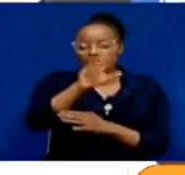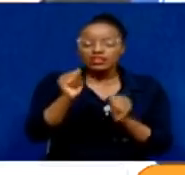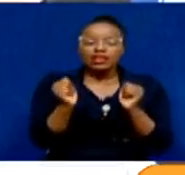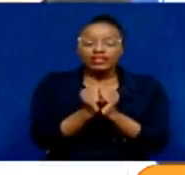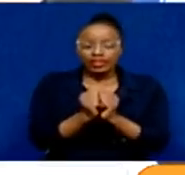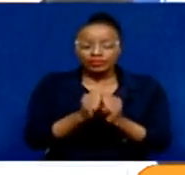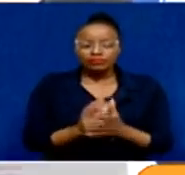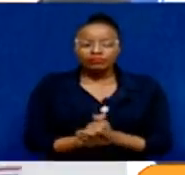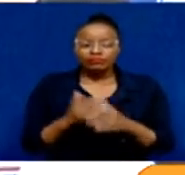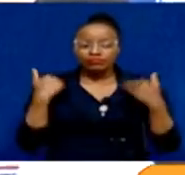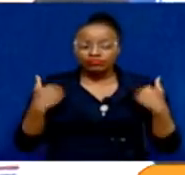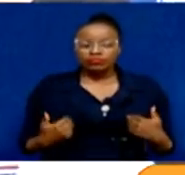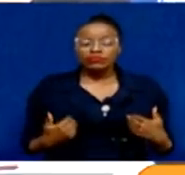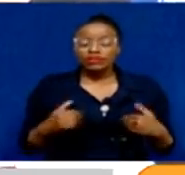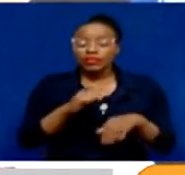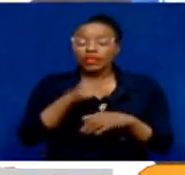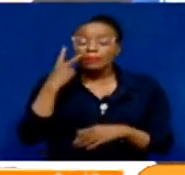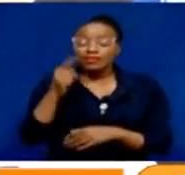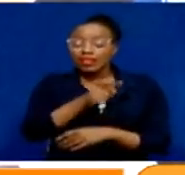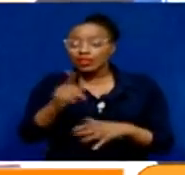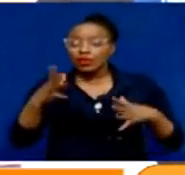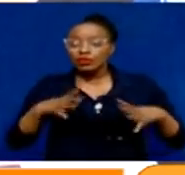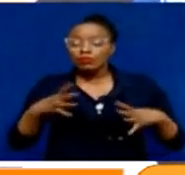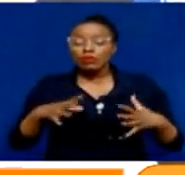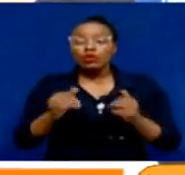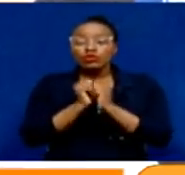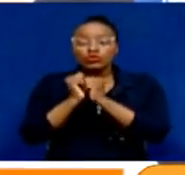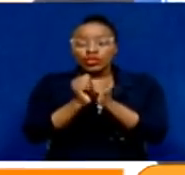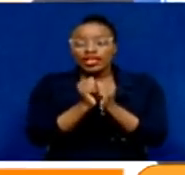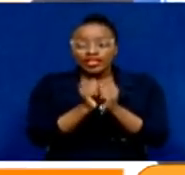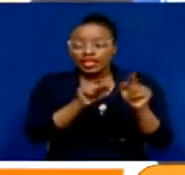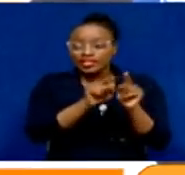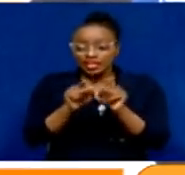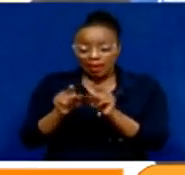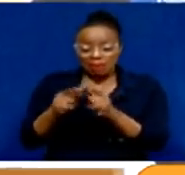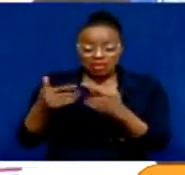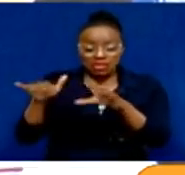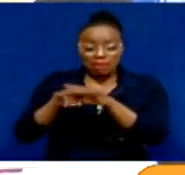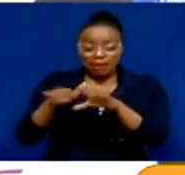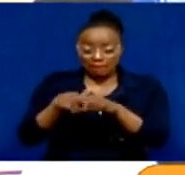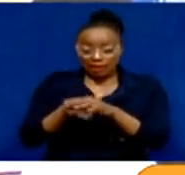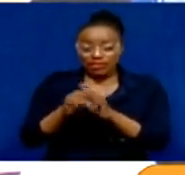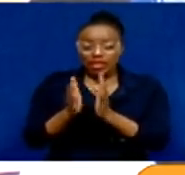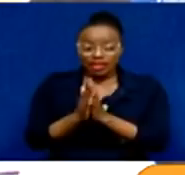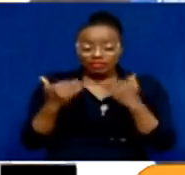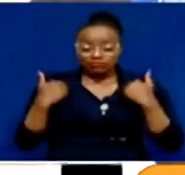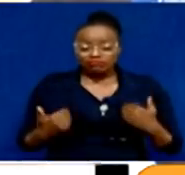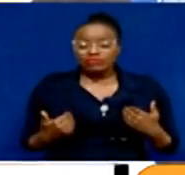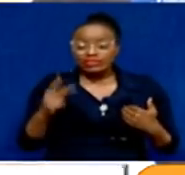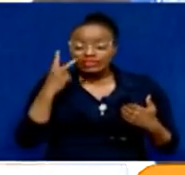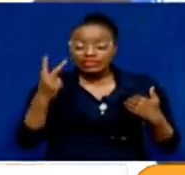10. Mimi nikiona mkiwa hapa hivi wengi kama wanachama wa chama, na mimi